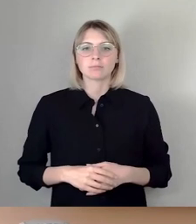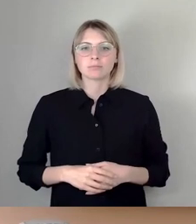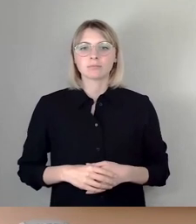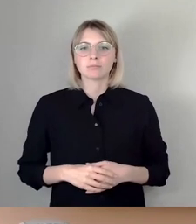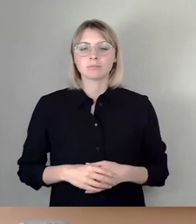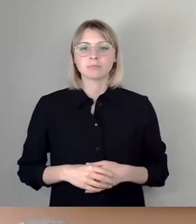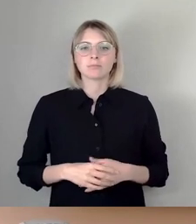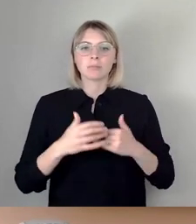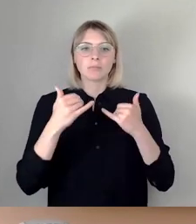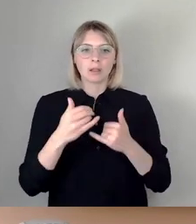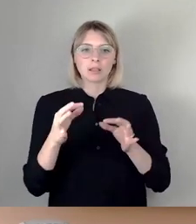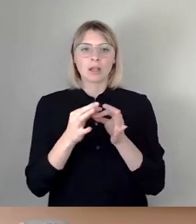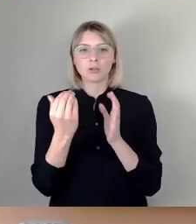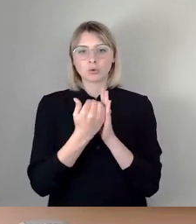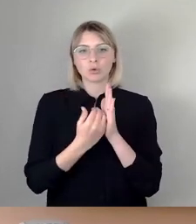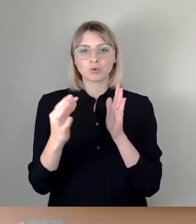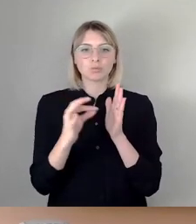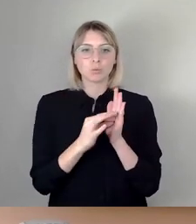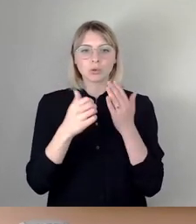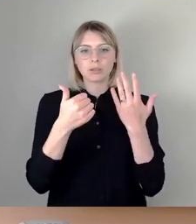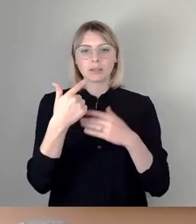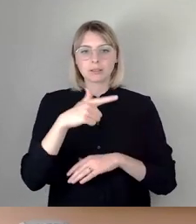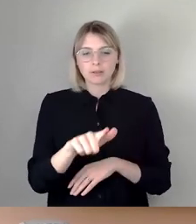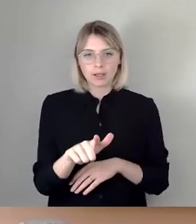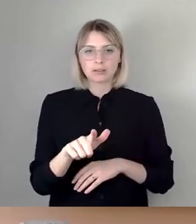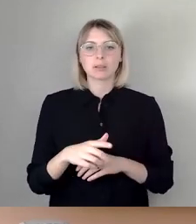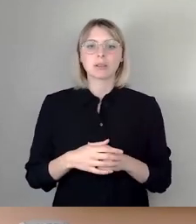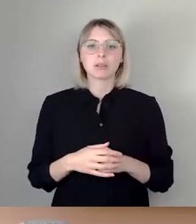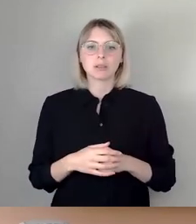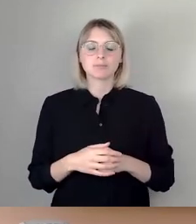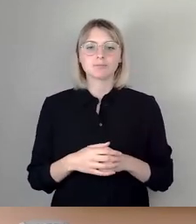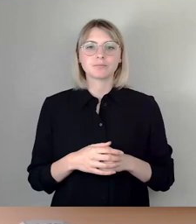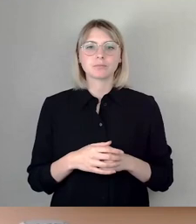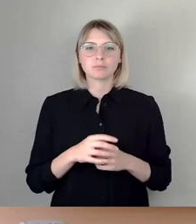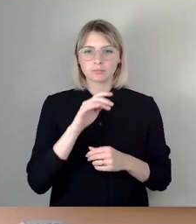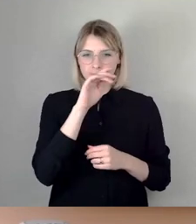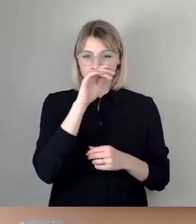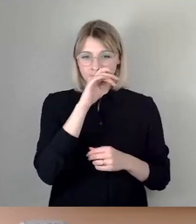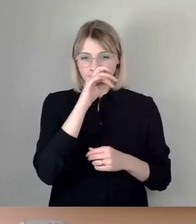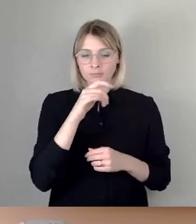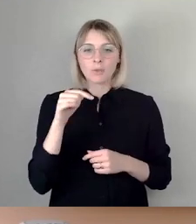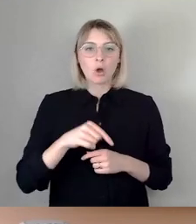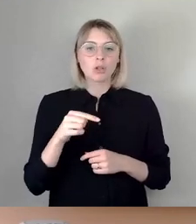Top 26. Top 26 gab es ja heute noch eine Sondersitzung AV. Jeder sollte